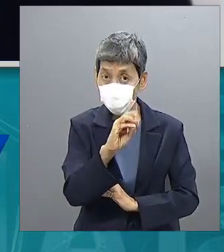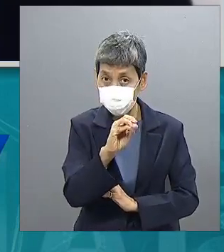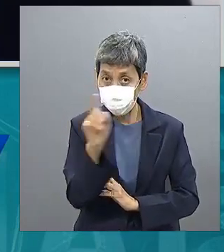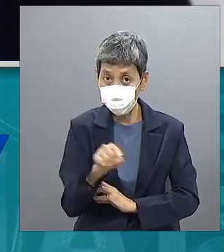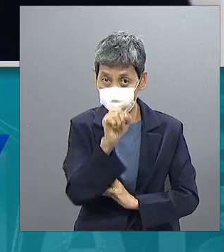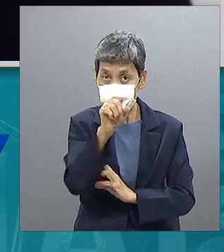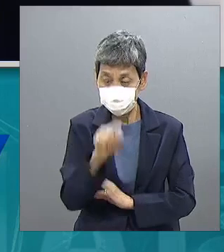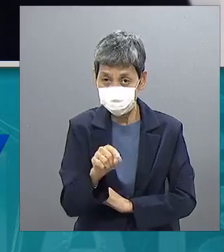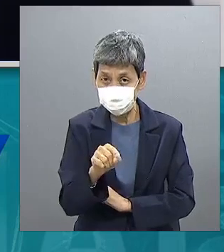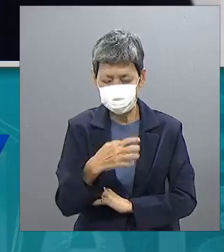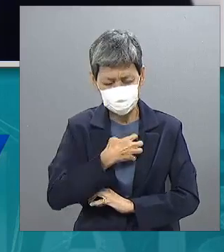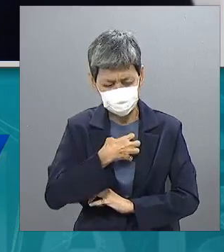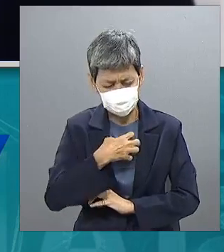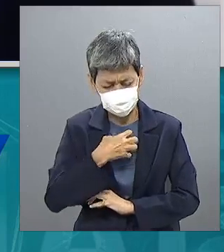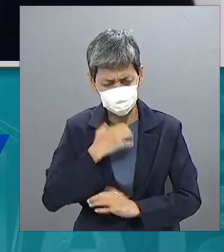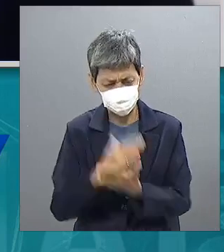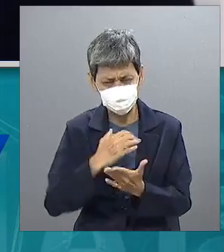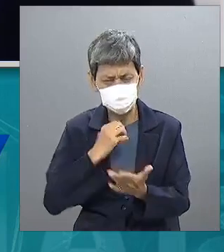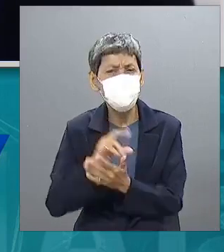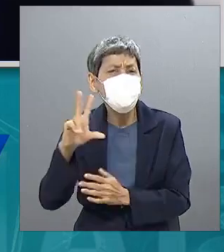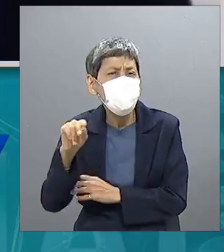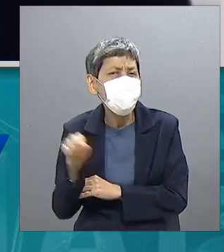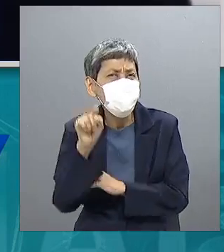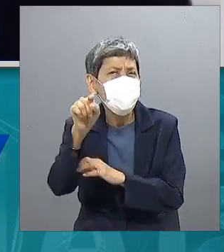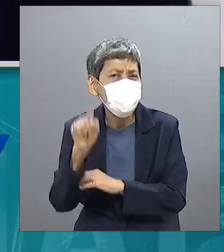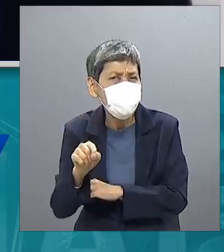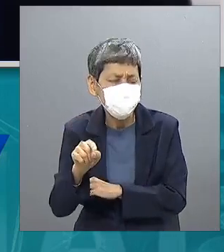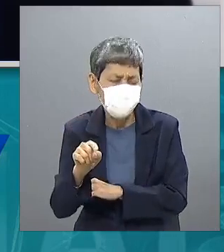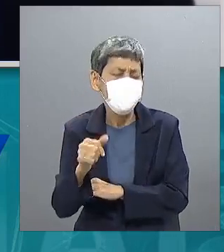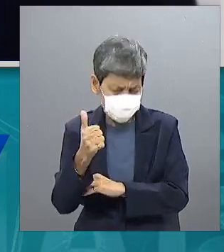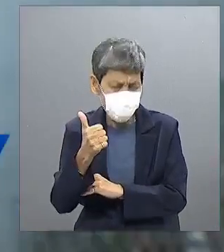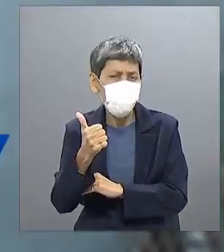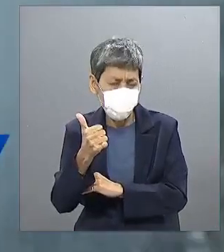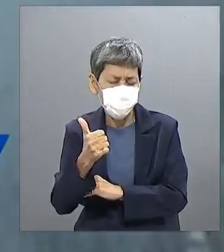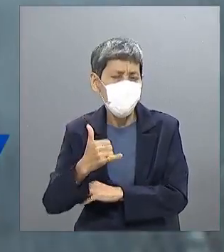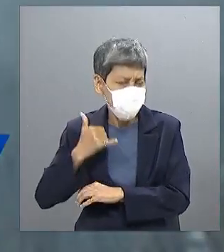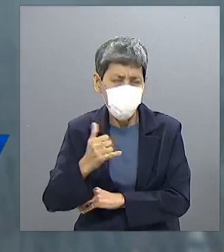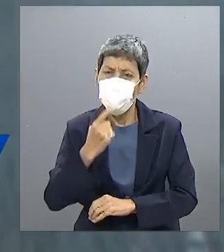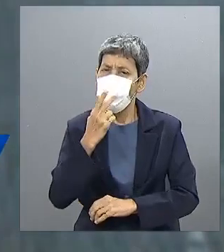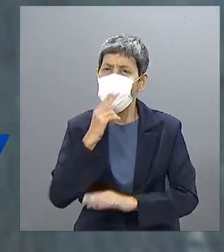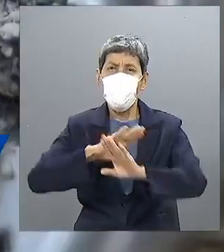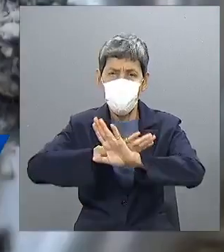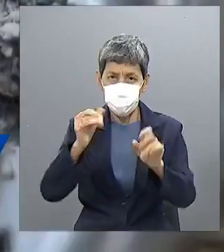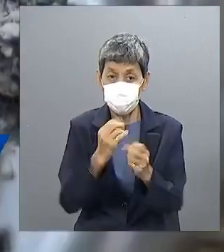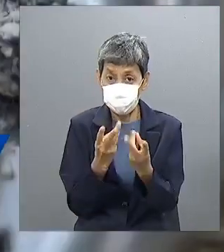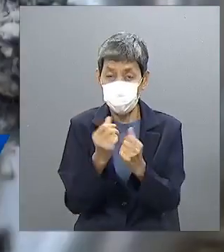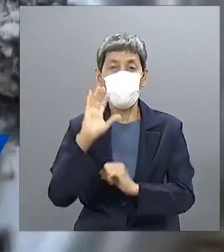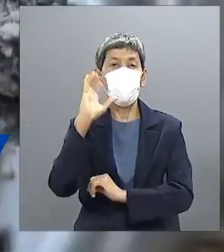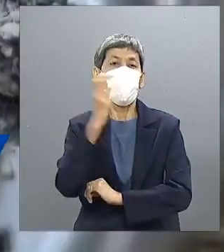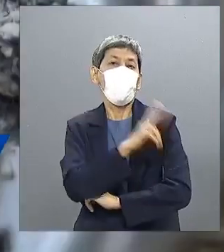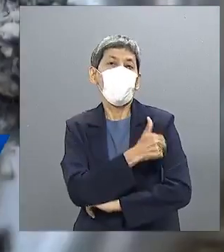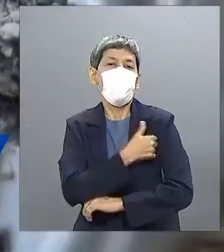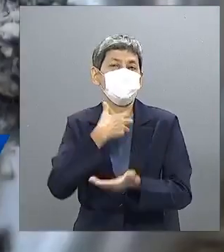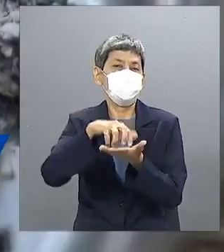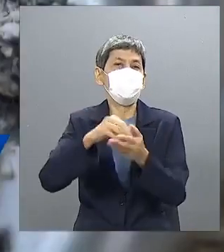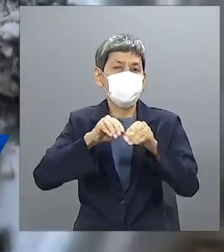ต้องการเลิกบุหรี่ครับตอนนี้แค่ 30เปอร์เซ็นต์เท่านั้นนะครับที่สามารถเข้าถึงระบบมีการเริ่มบุหรี่ได้อันนี้เป็นตัวเลขที่องค์การอนามัยโลกมีการเผยแพร่นะครับ